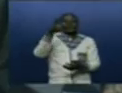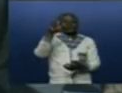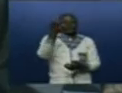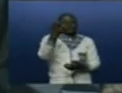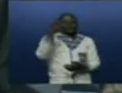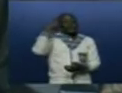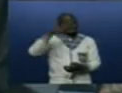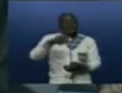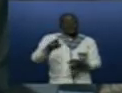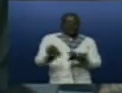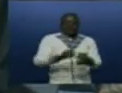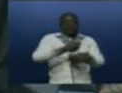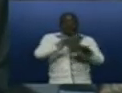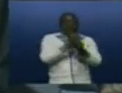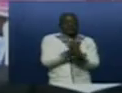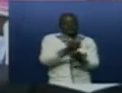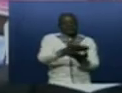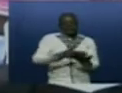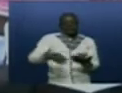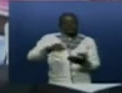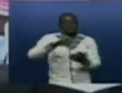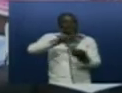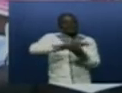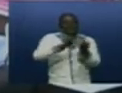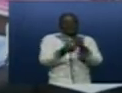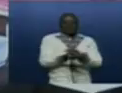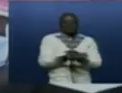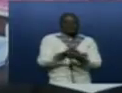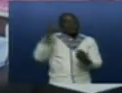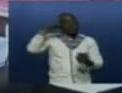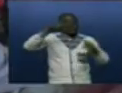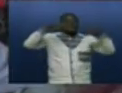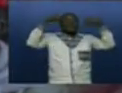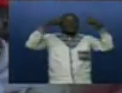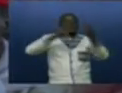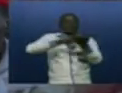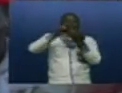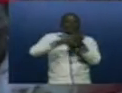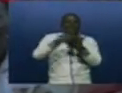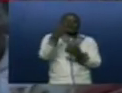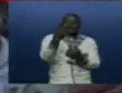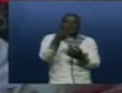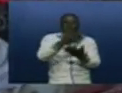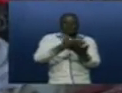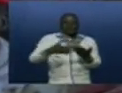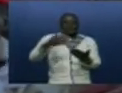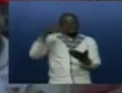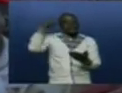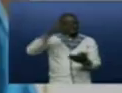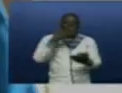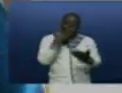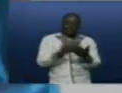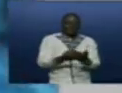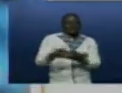nécessiter quelques réaménagements. Pour la réussite du projet qui comportera deux phases, il est primordial que les acteurs concernés